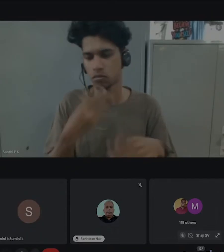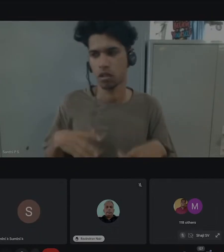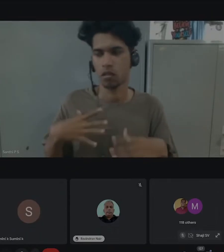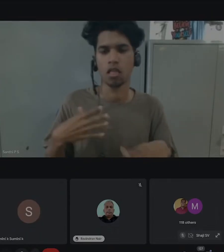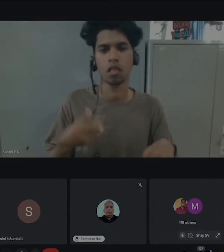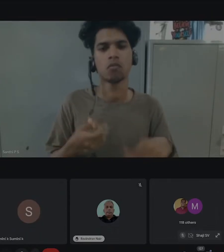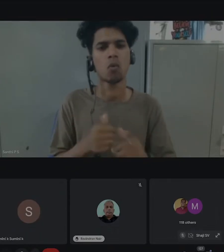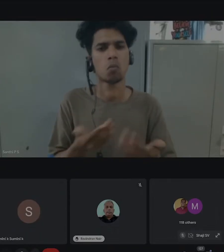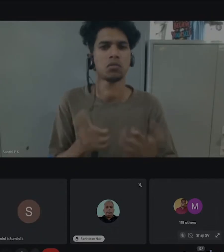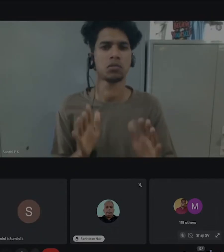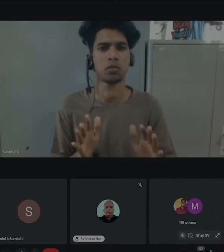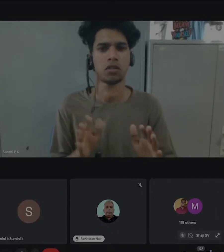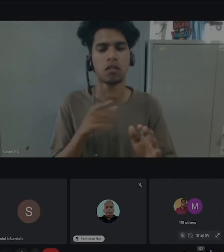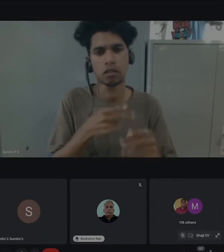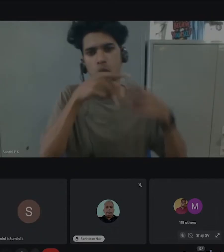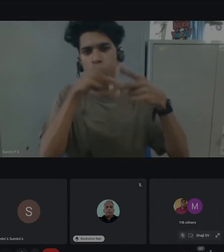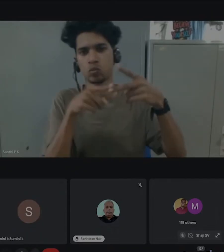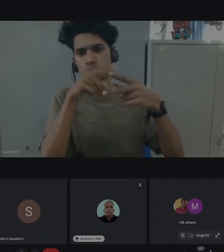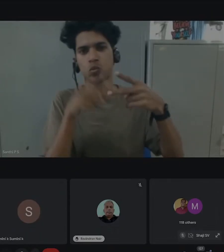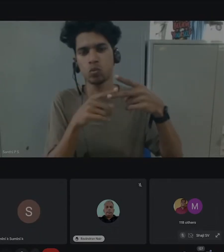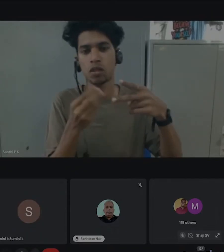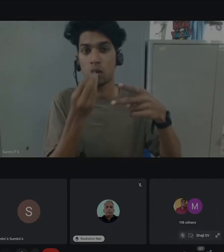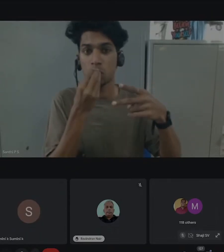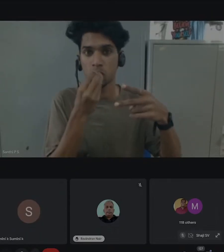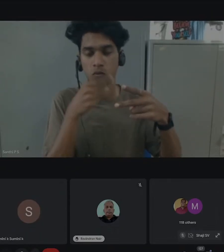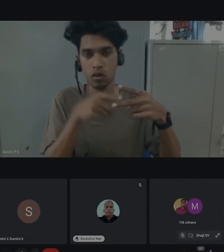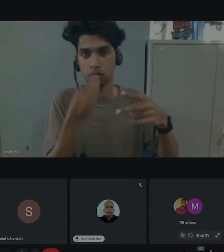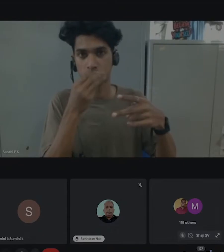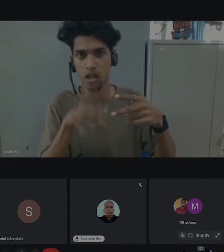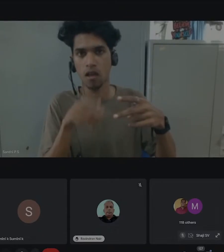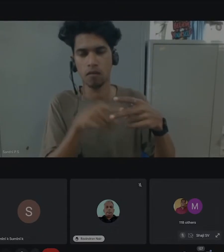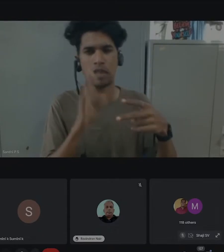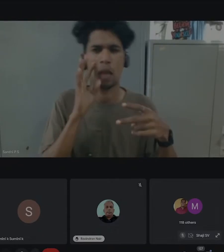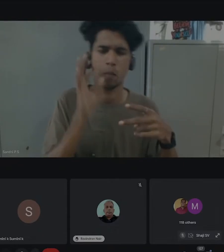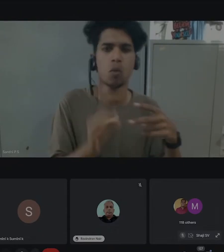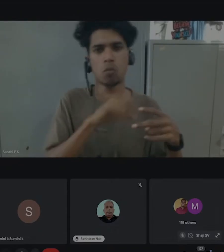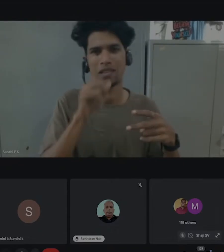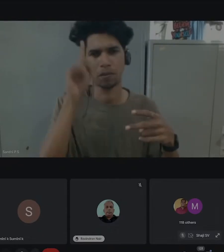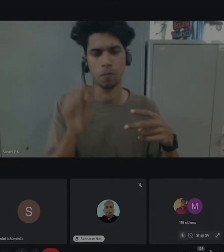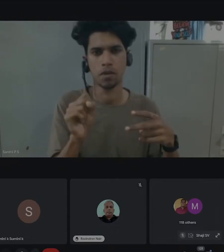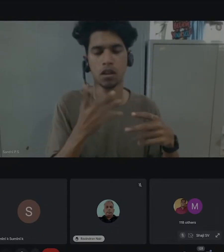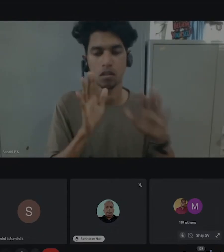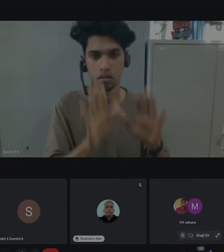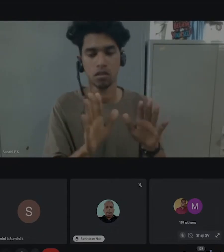ആയിട്ട് ഭക്ഷണം കഴിക്കുമ്പോൾ ശ്രദ്ധിക്കേണ്ടതായ, ചെയ്യാൻ പാടില്ലാത്തതായ 2 കാര്യങ്ങൾ. അതുപോലെ ചെയ്യേണ്ടുന്ന